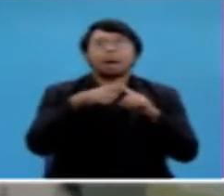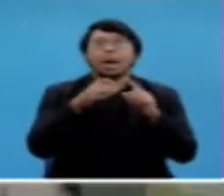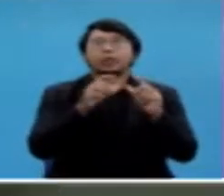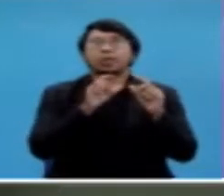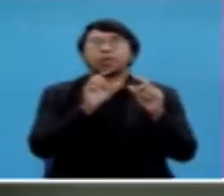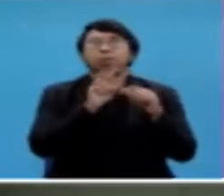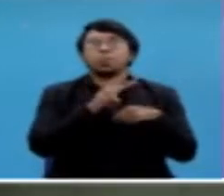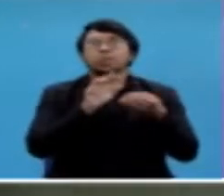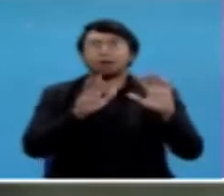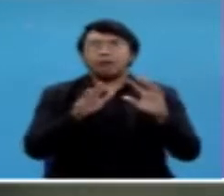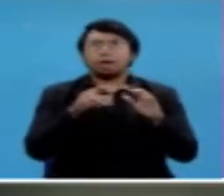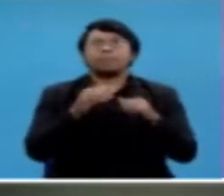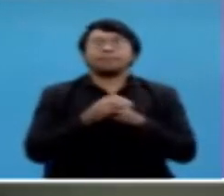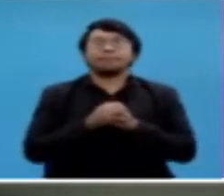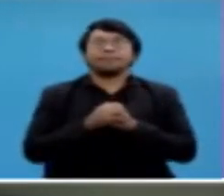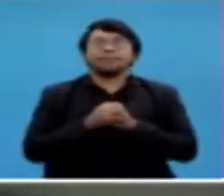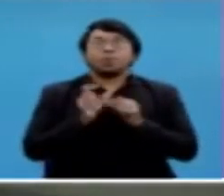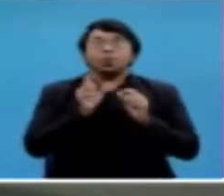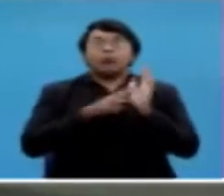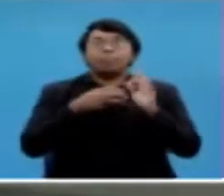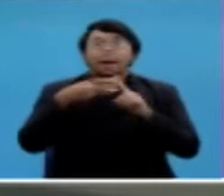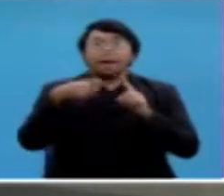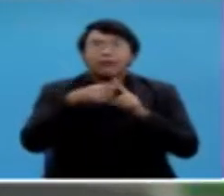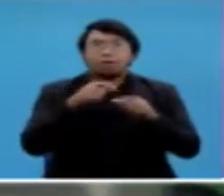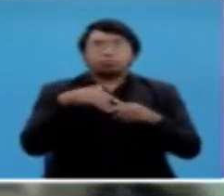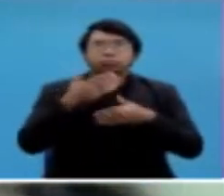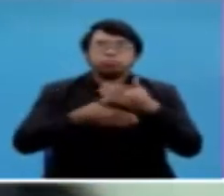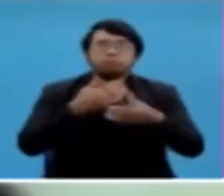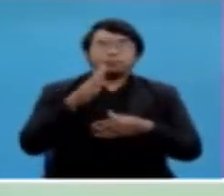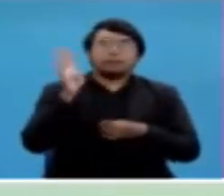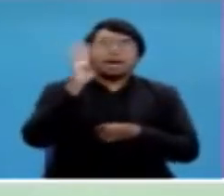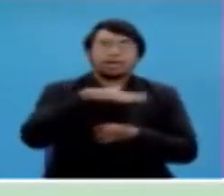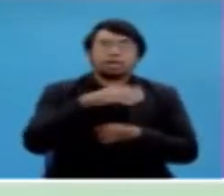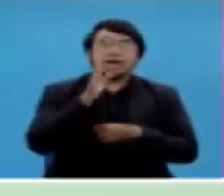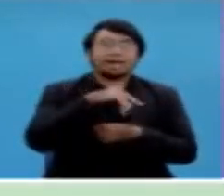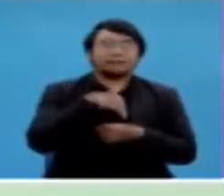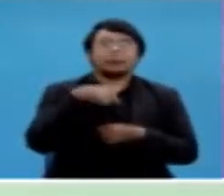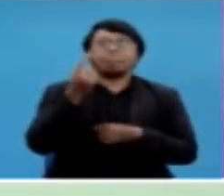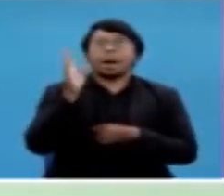UNBK akan berlangsung 4 hari dimulai hari ini hingga hari Kamis mendatang.